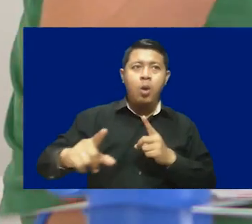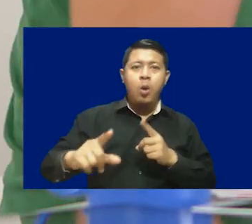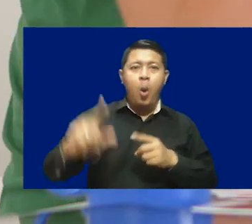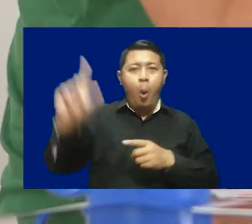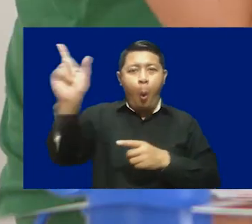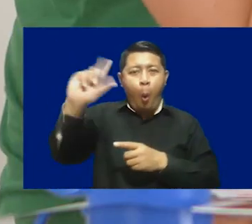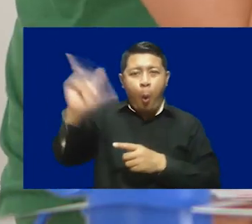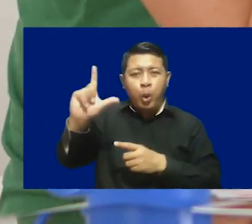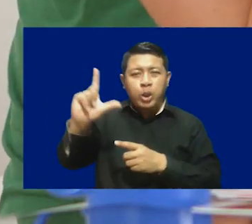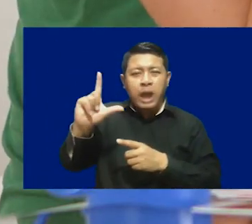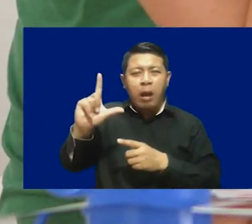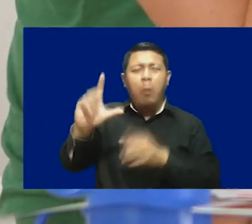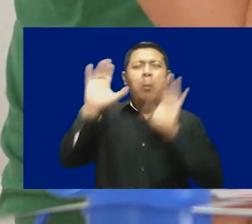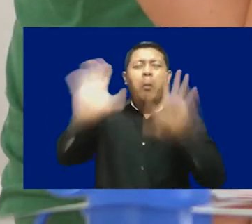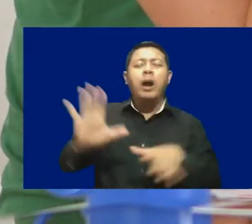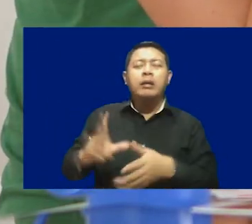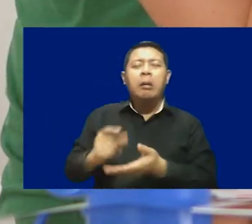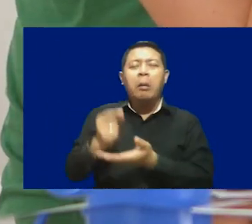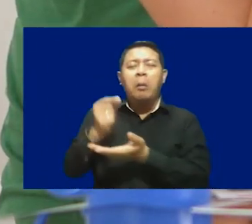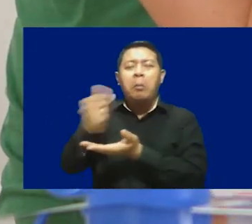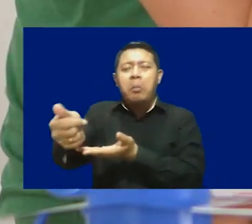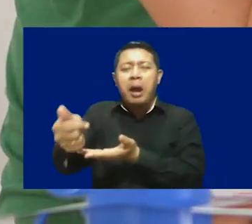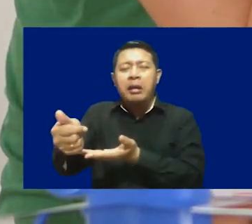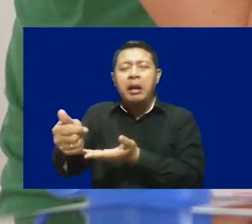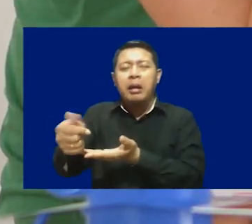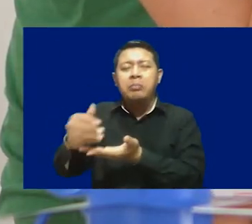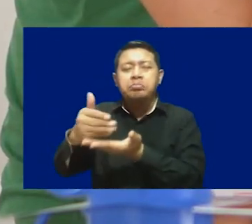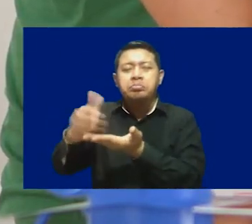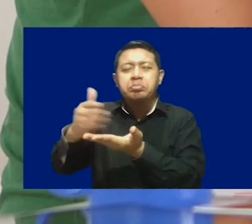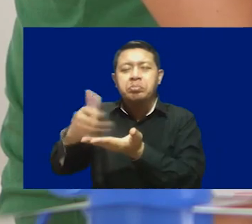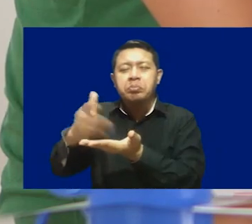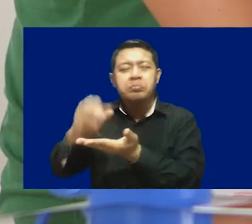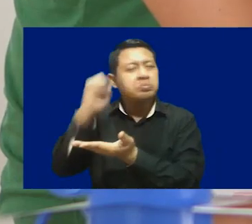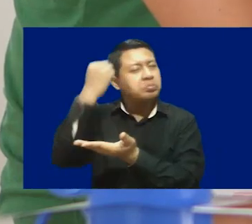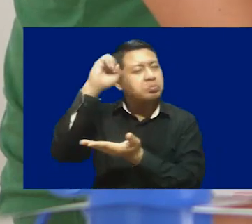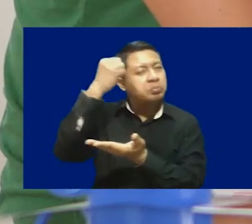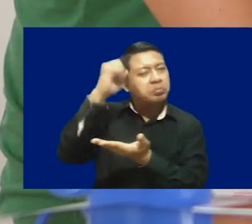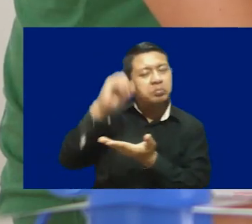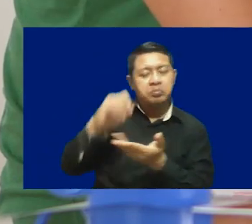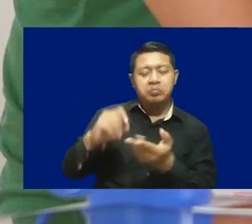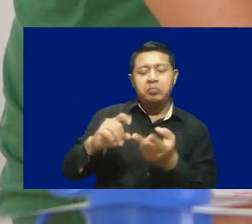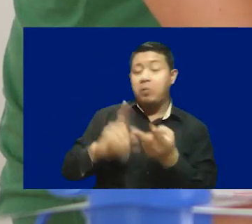Terbelit banyak hutang, lalu belum mampu untuk membayar.